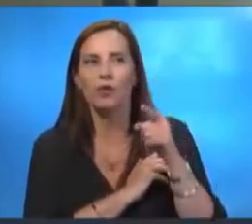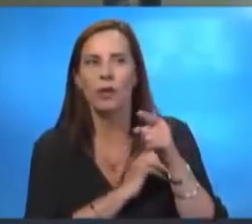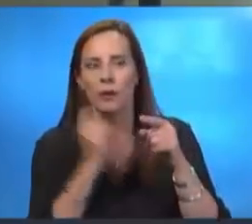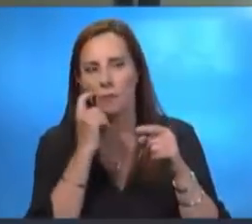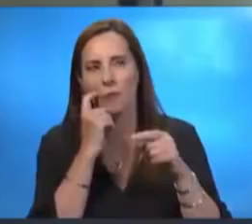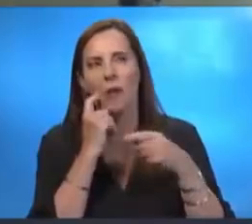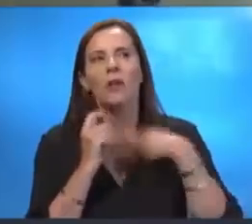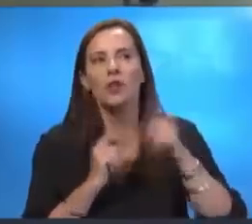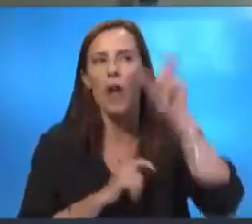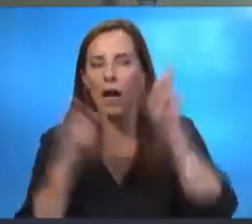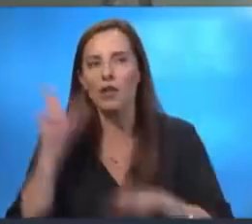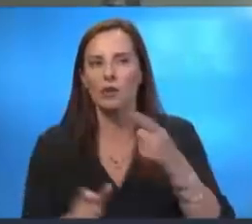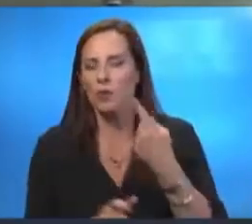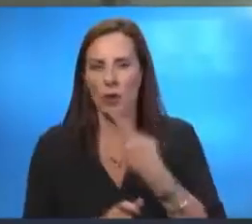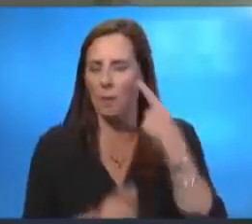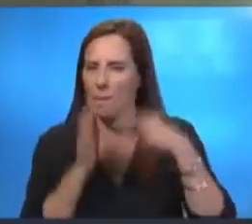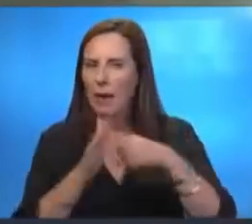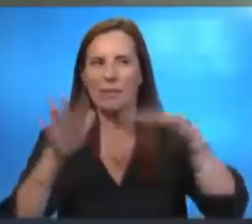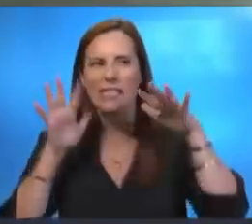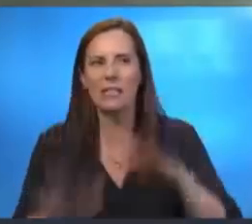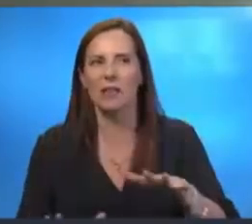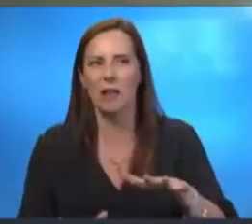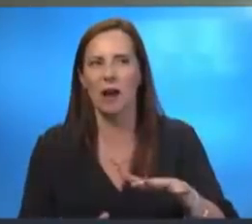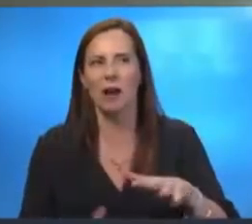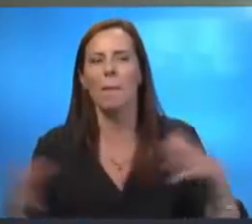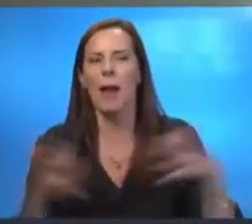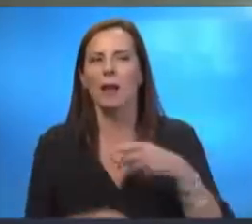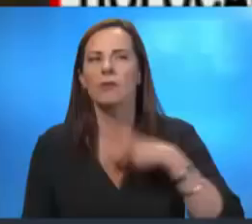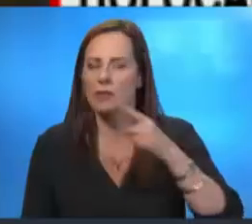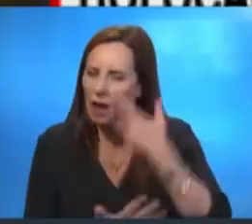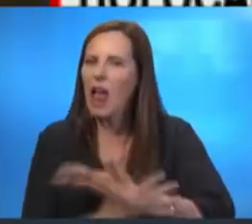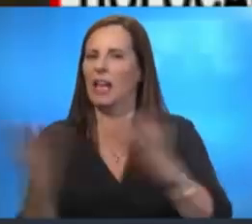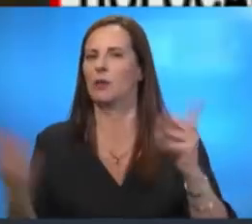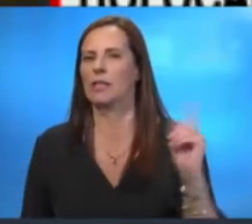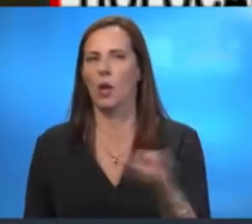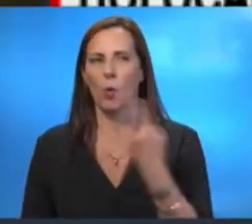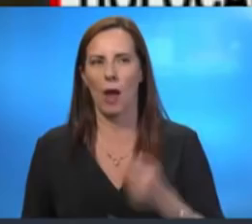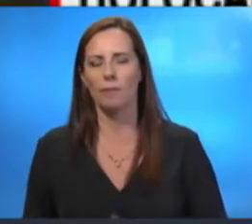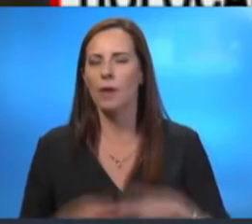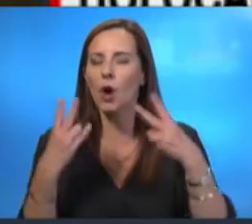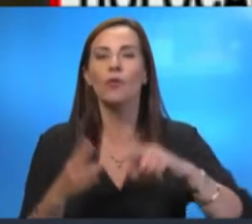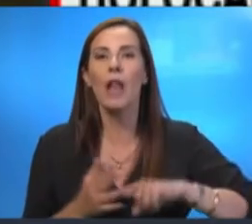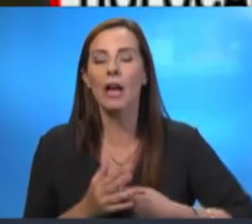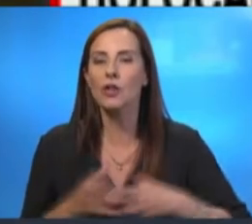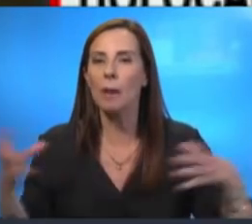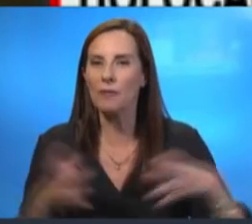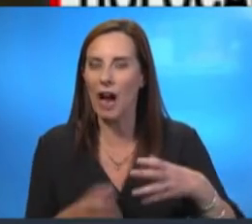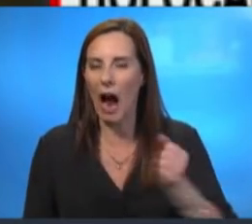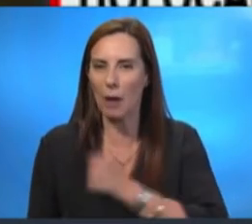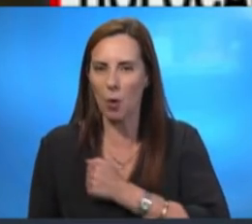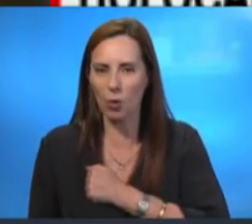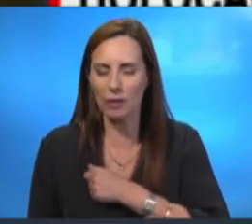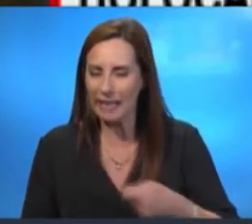when you have people who are expressing hatred, we believe at ADL that you need to expose it. חשוב להדגיש שהמפלגה הרפובליקנית